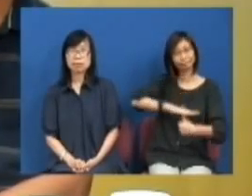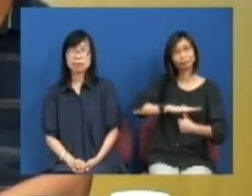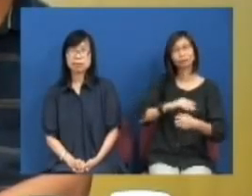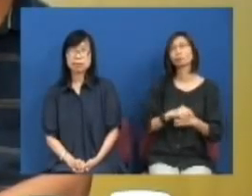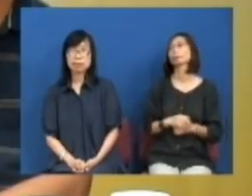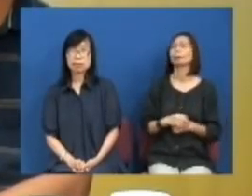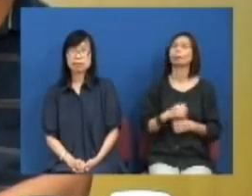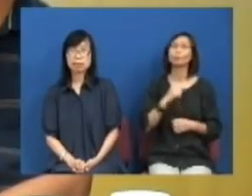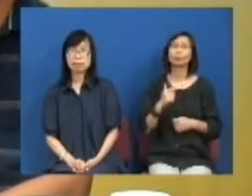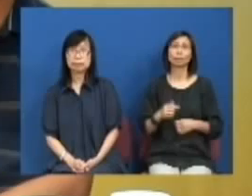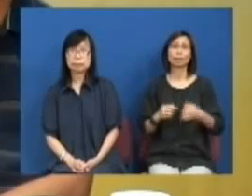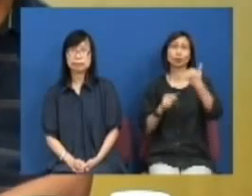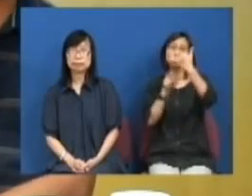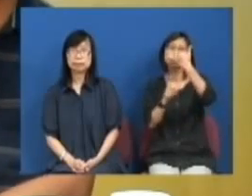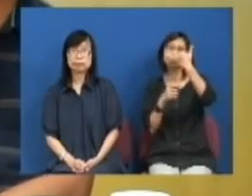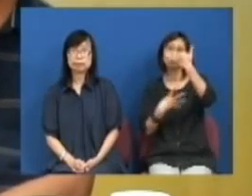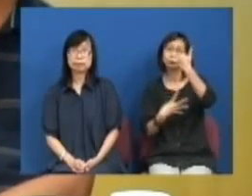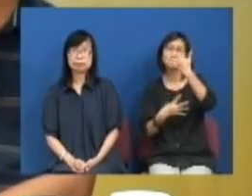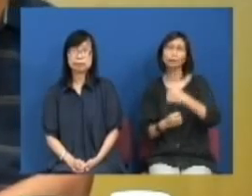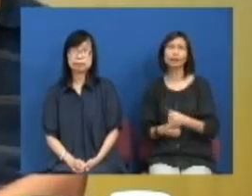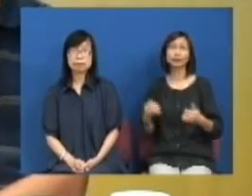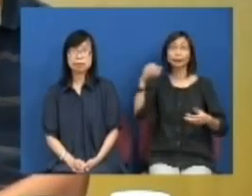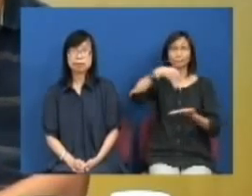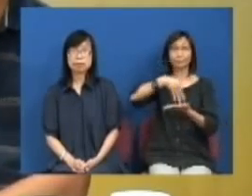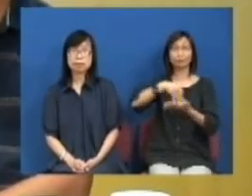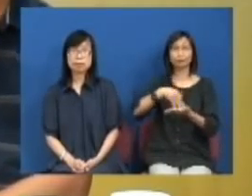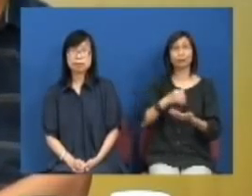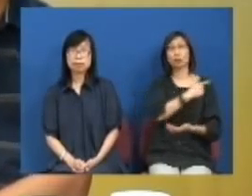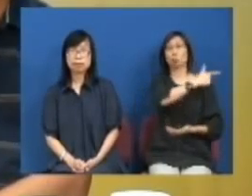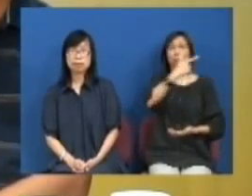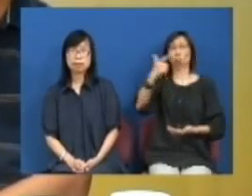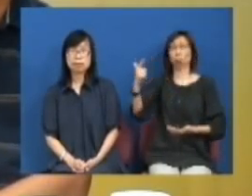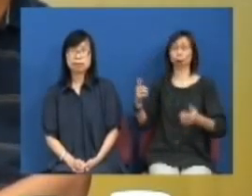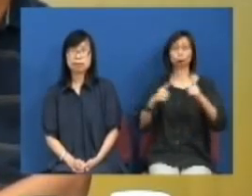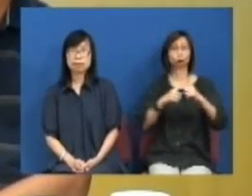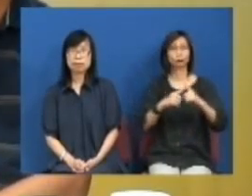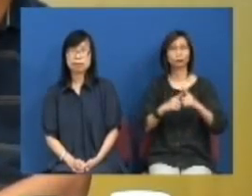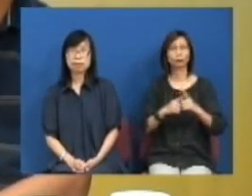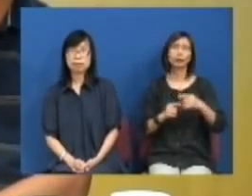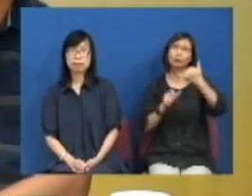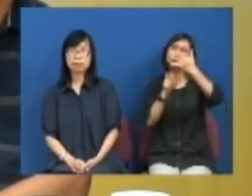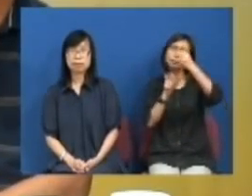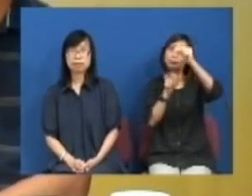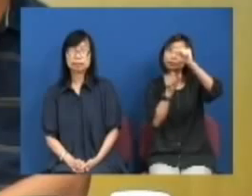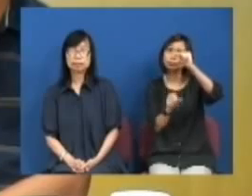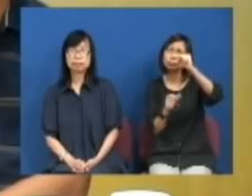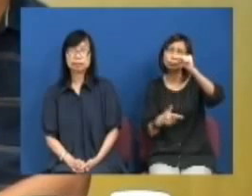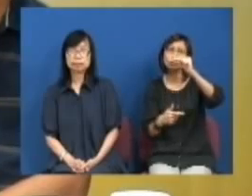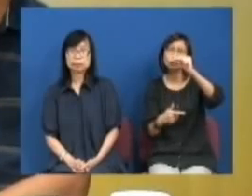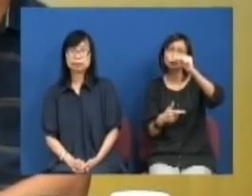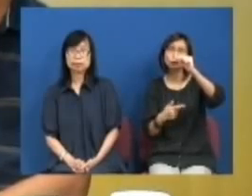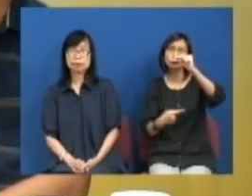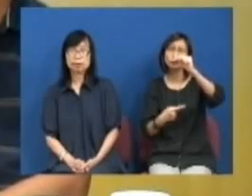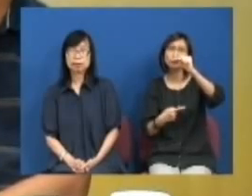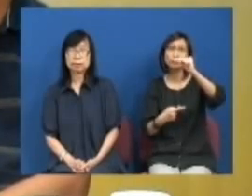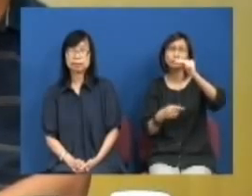即係超乎大會想像。咁但係去到七一嘅時候咧，似乎好似六四嗰個聲勢都唔能夠維持到七一。咁當然亦